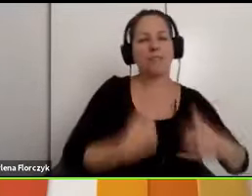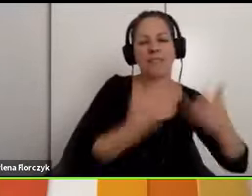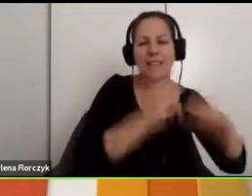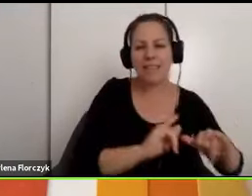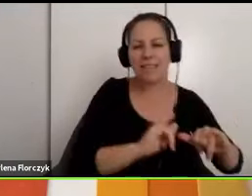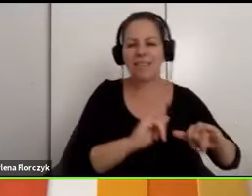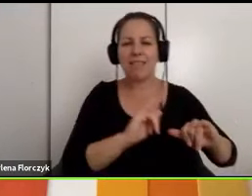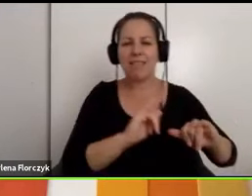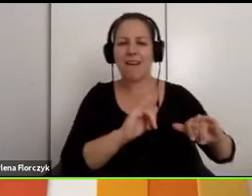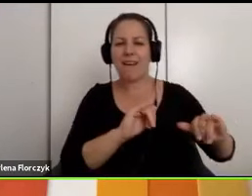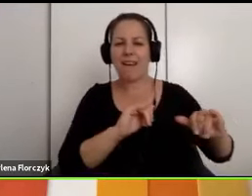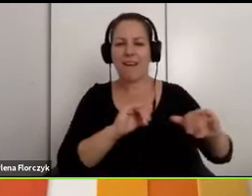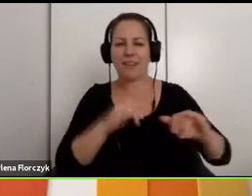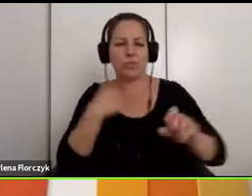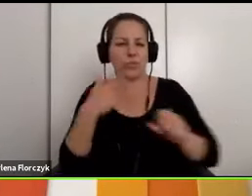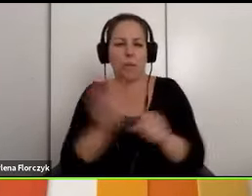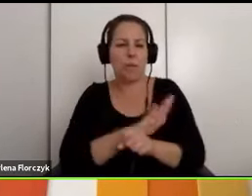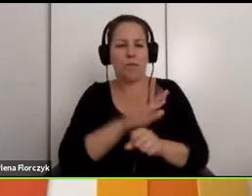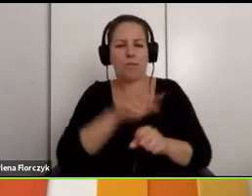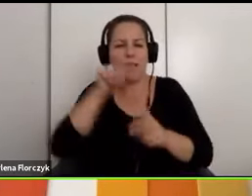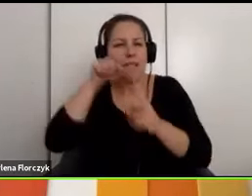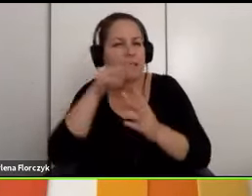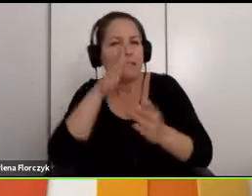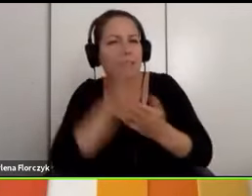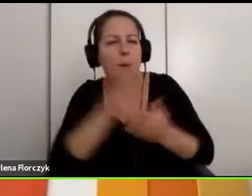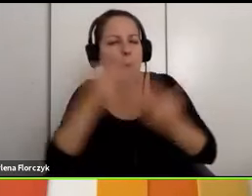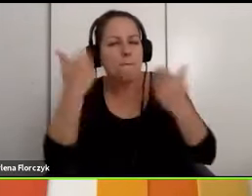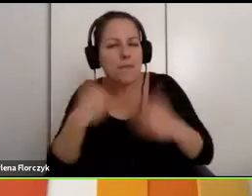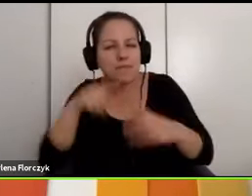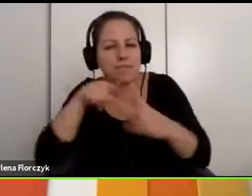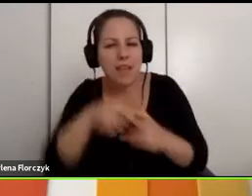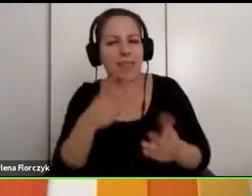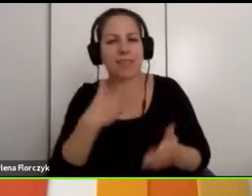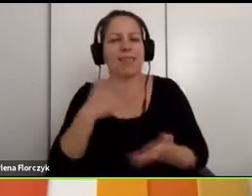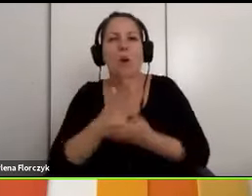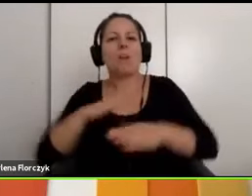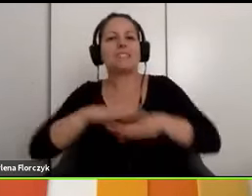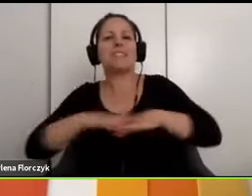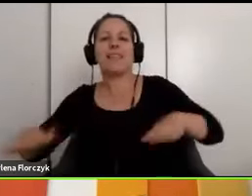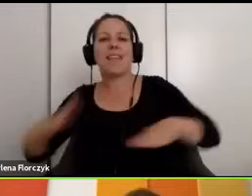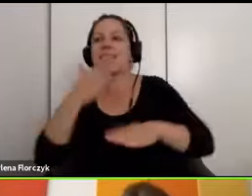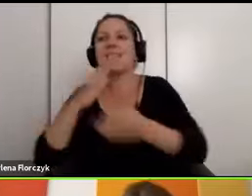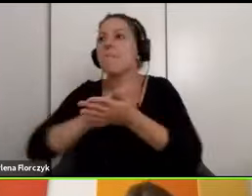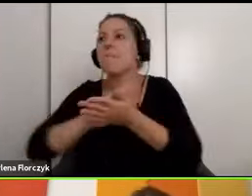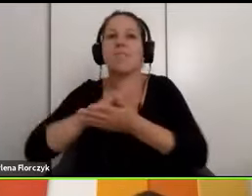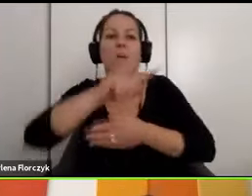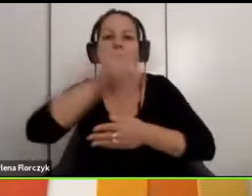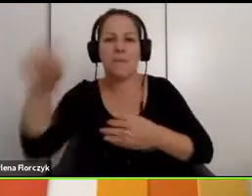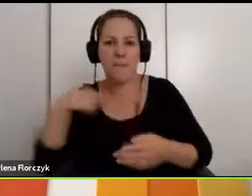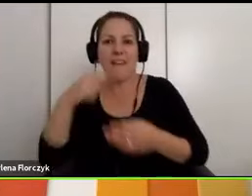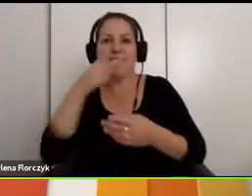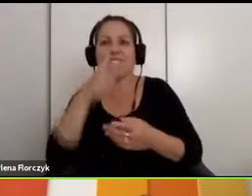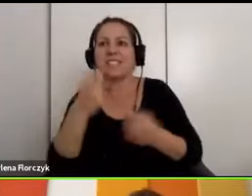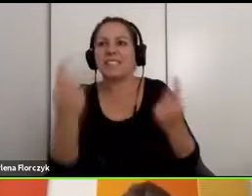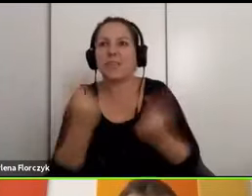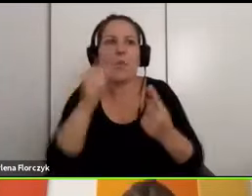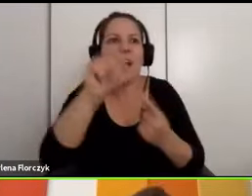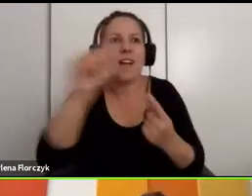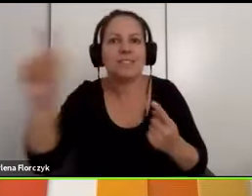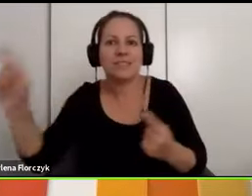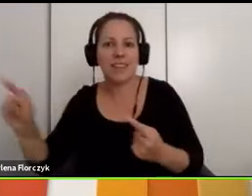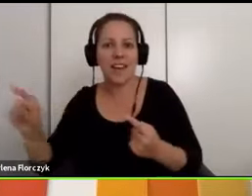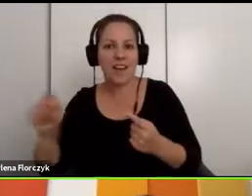że teraz się już zupełnie zagłębiłem i jestem tylko na scenie, nie ma nikogo innego, bo ja zawsze widziałem tę sytuację, która się wydarza.